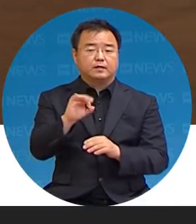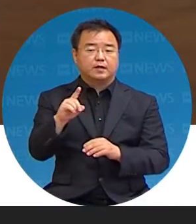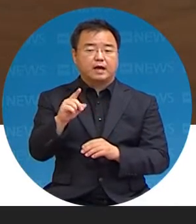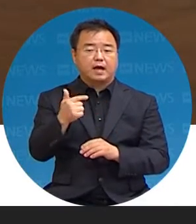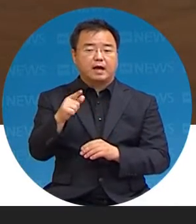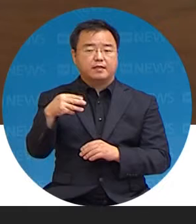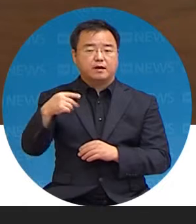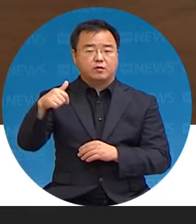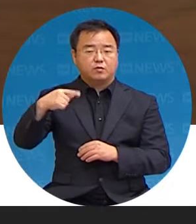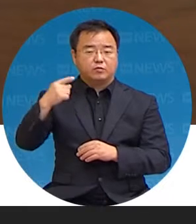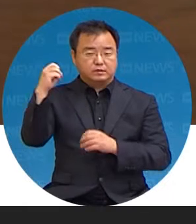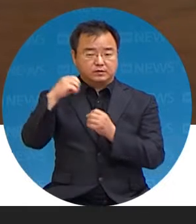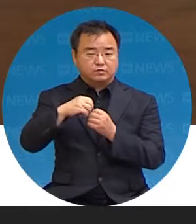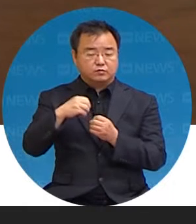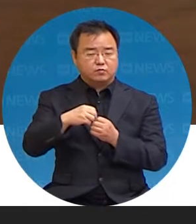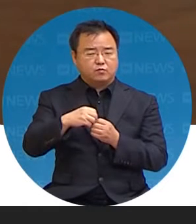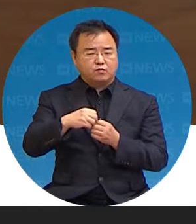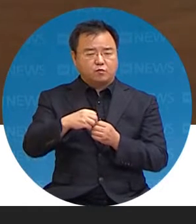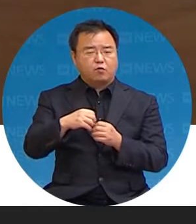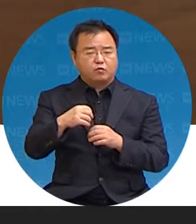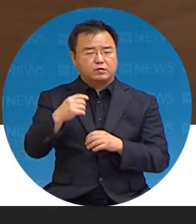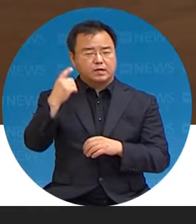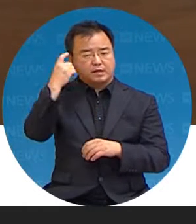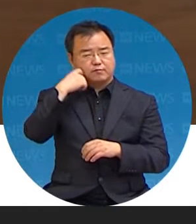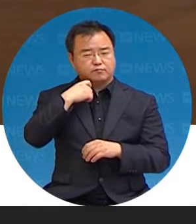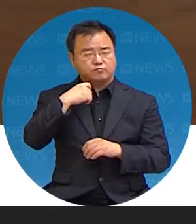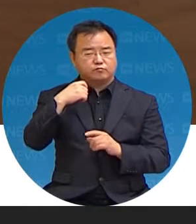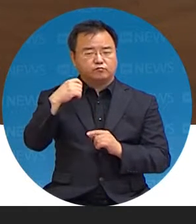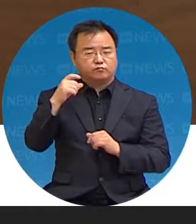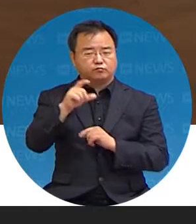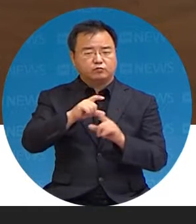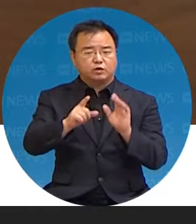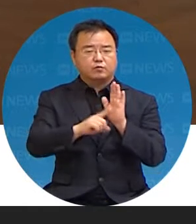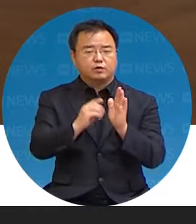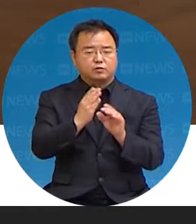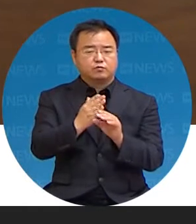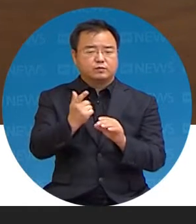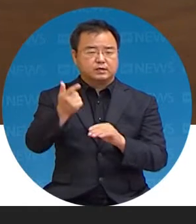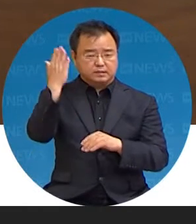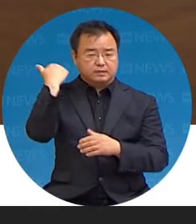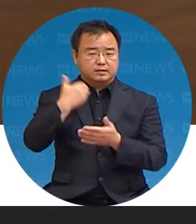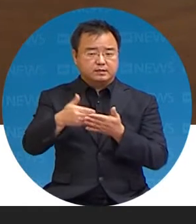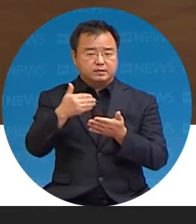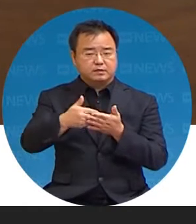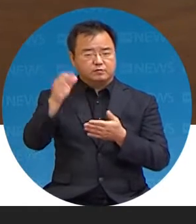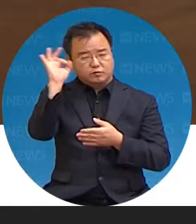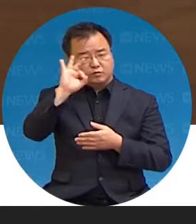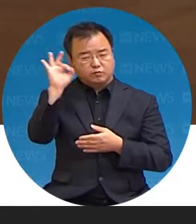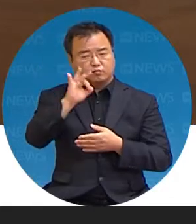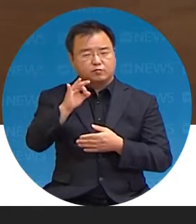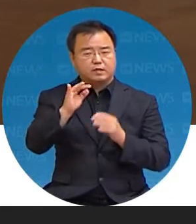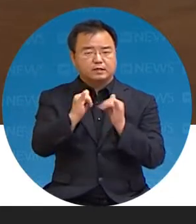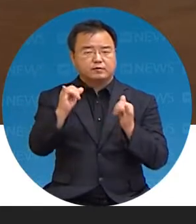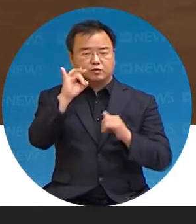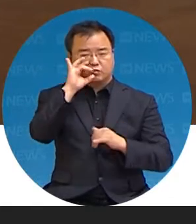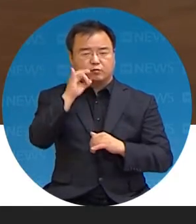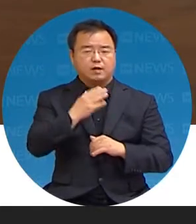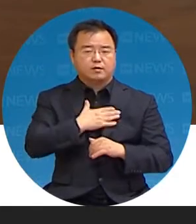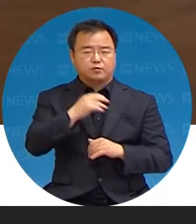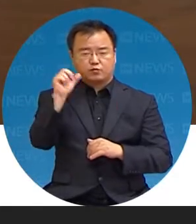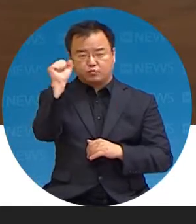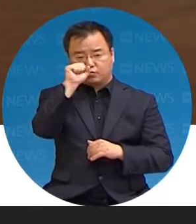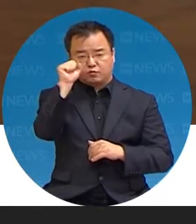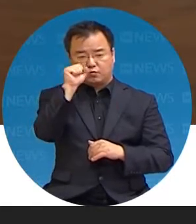또 다시 이렇게 또 나오다 보니까 그런 그림체들을 더 많이 찾게 되고 사람들이 더 많이 궁금해하고 저도 굉장히